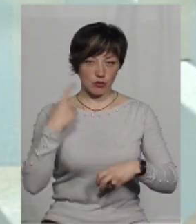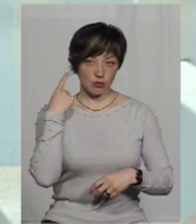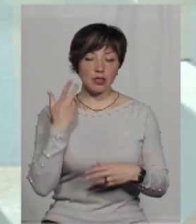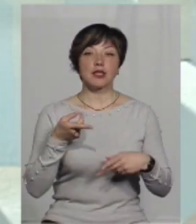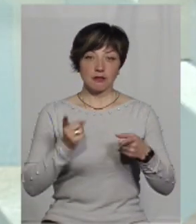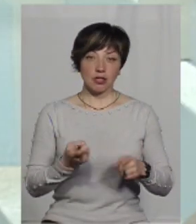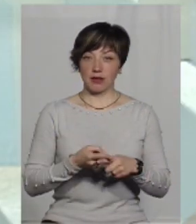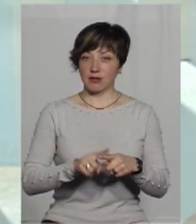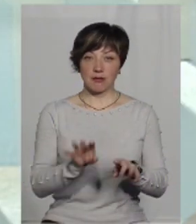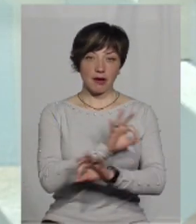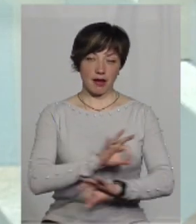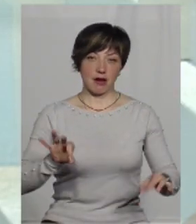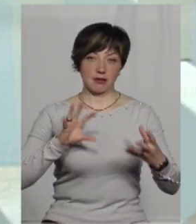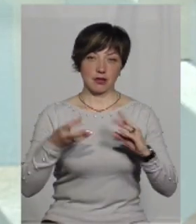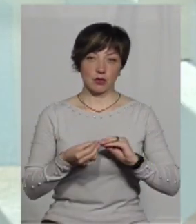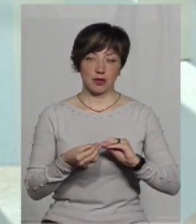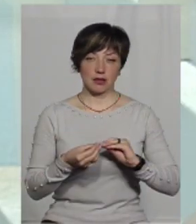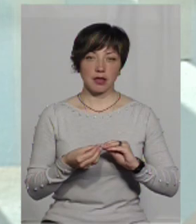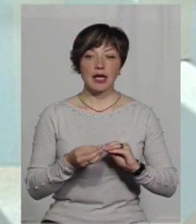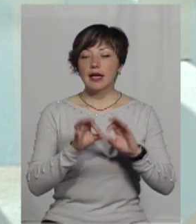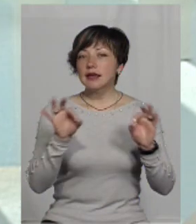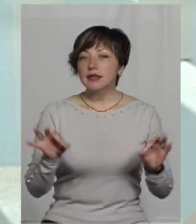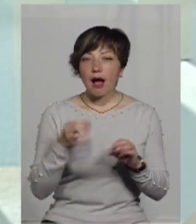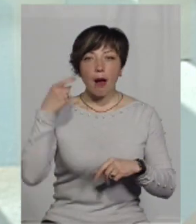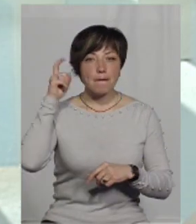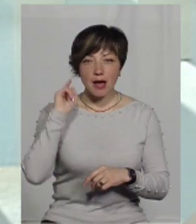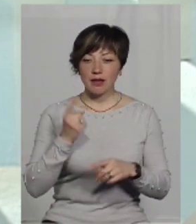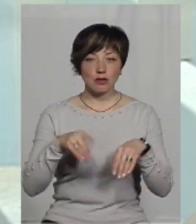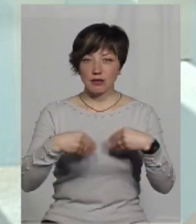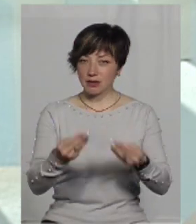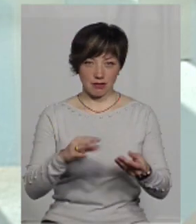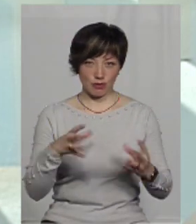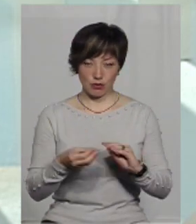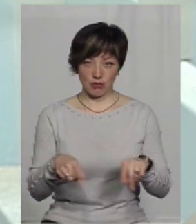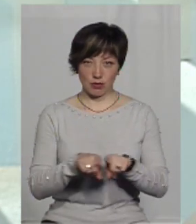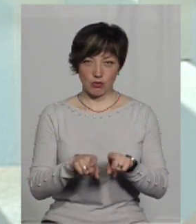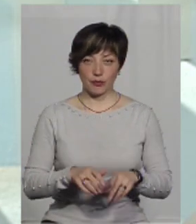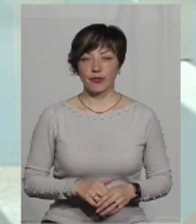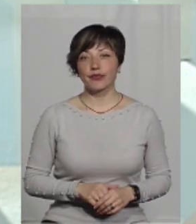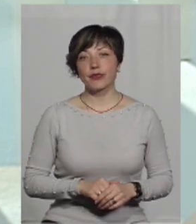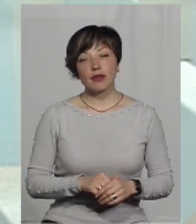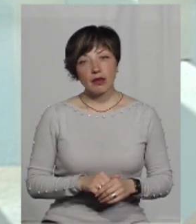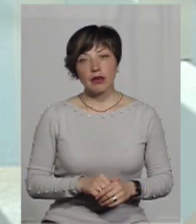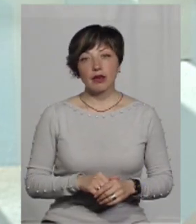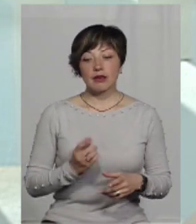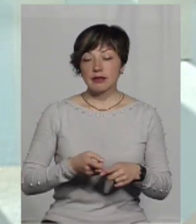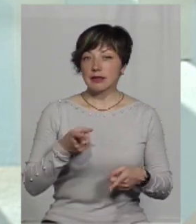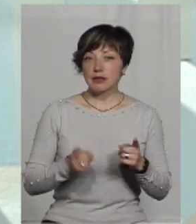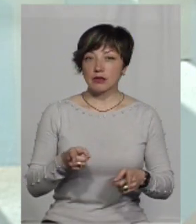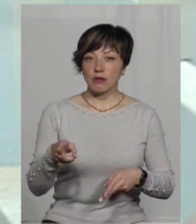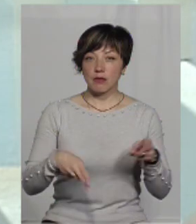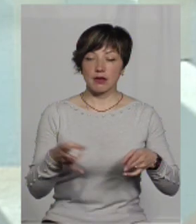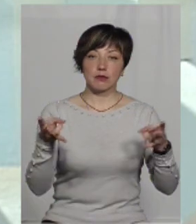то, звичайно, це прекрасний результат. Ніякий апарат слуховий не дасть такого результату. Тому ці дійсно